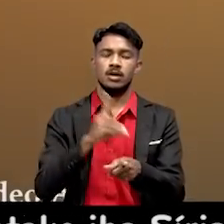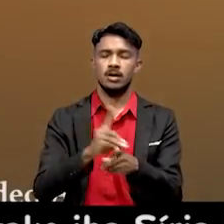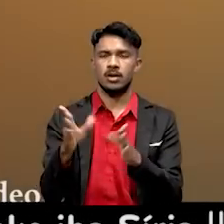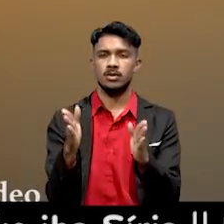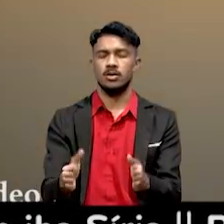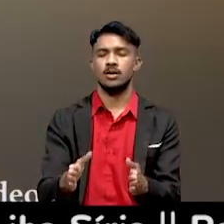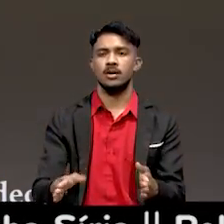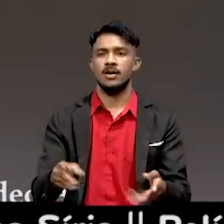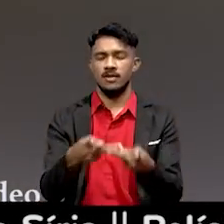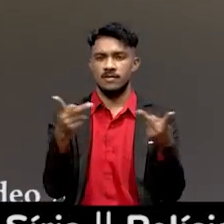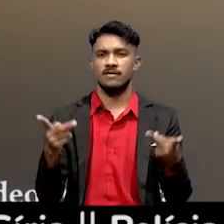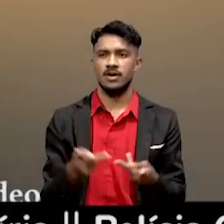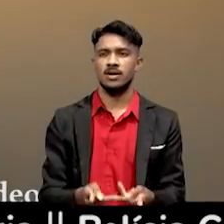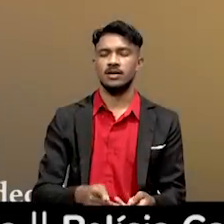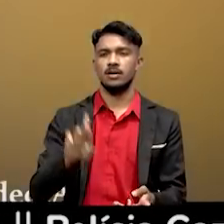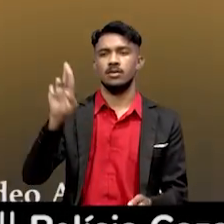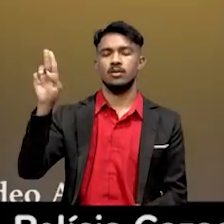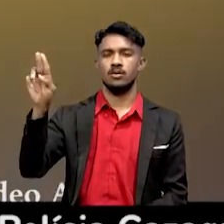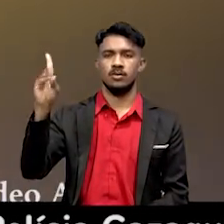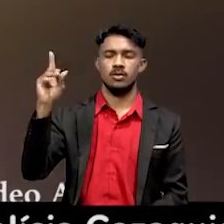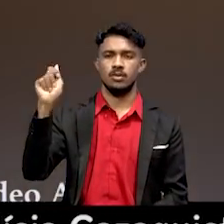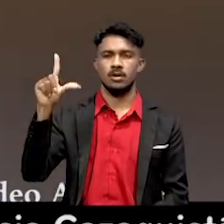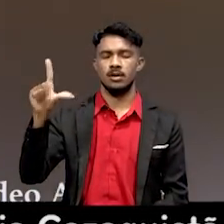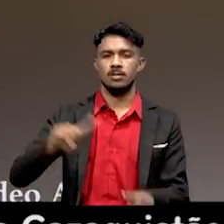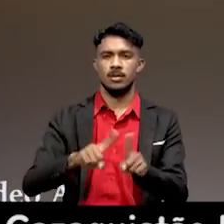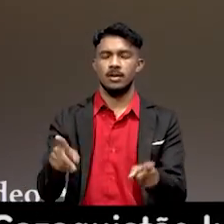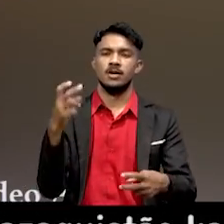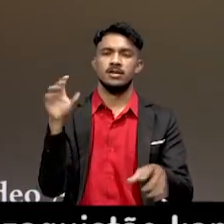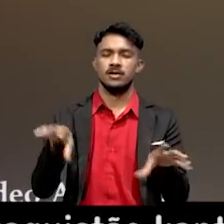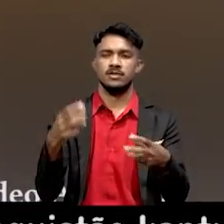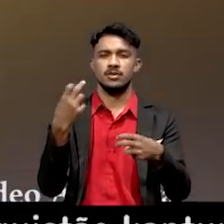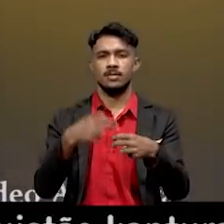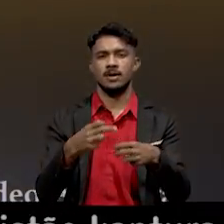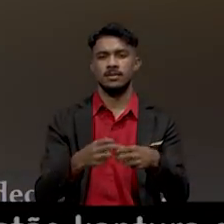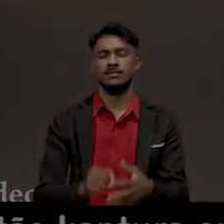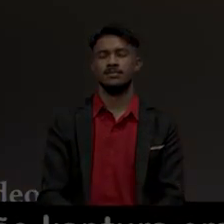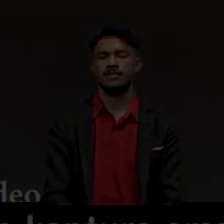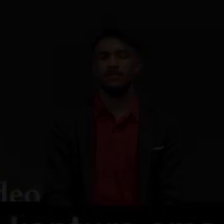hat ia hurilaran maibe okupado servisu Napoleon Xavier Dilma Sujeti Jemen.